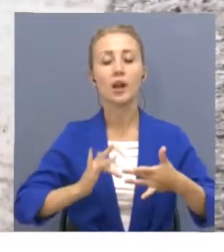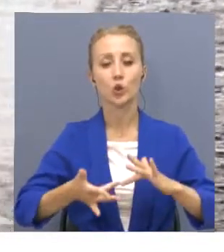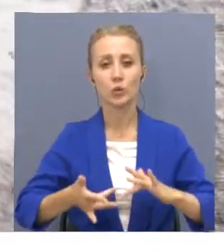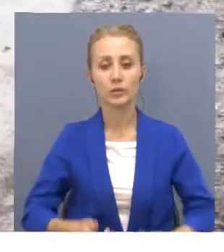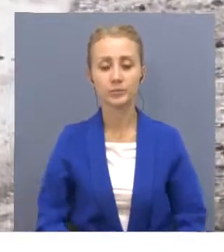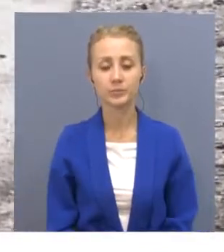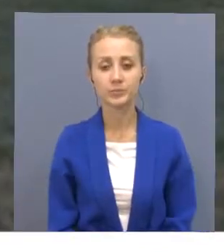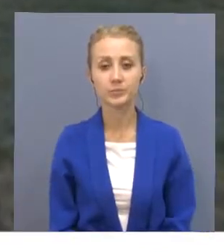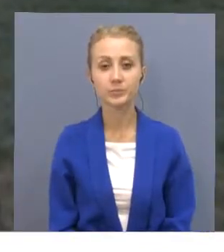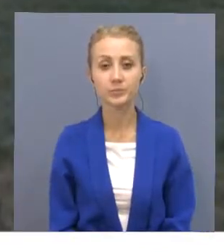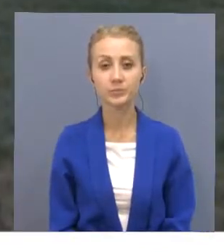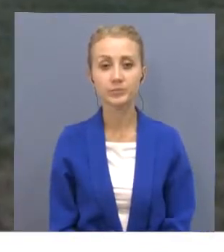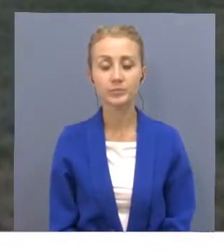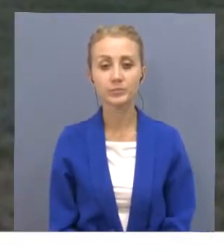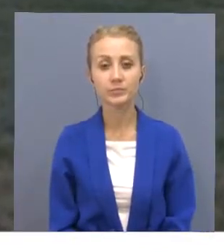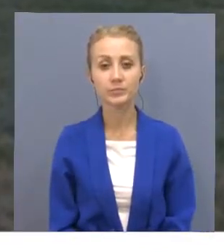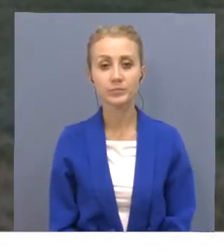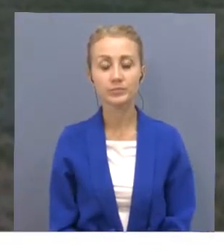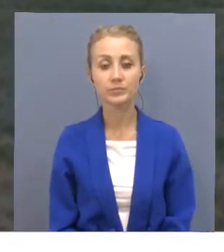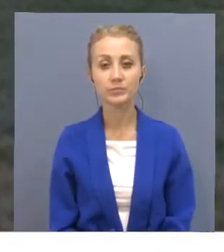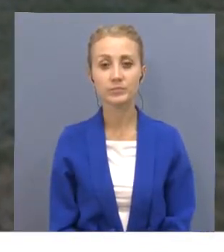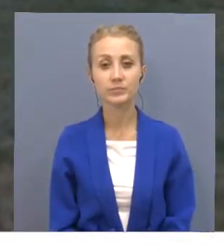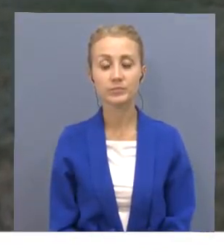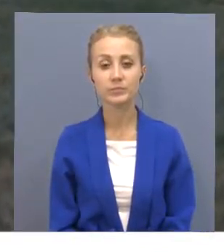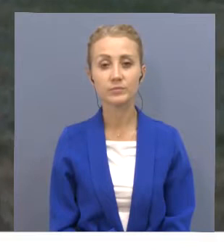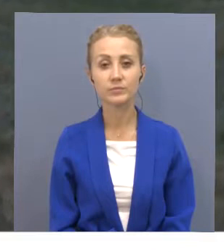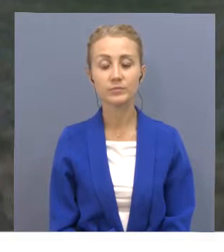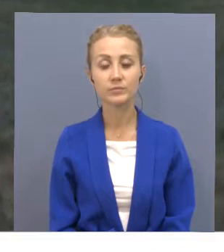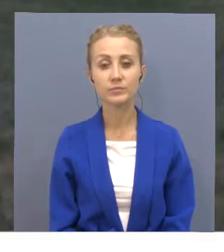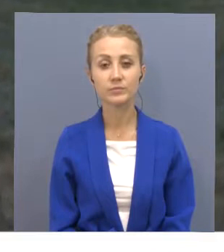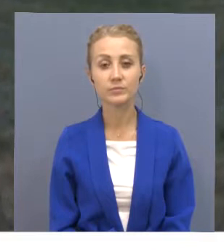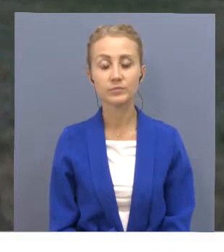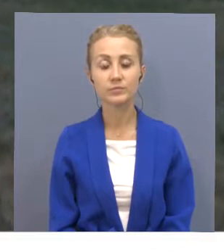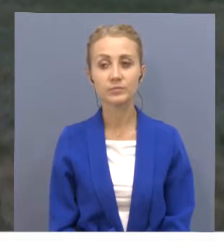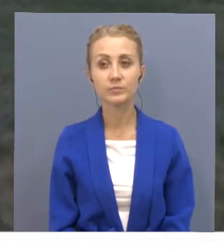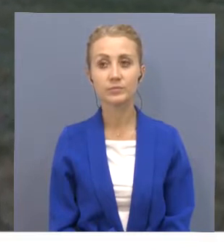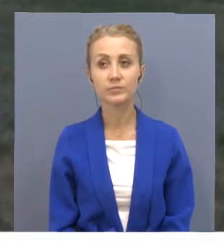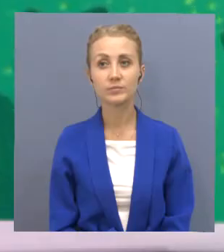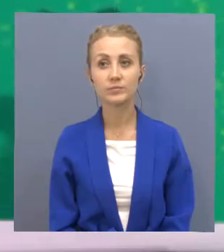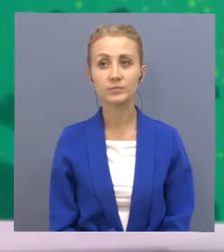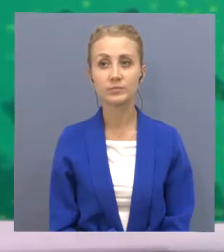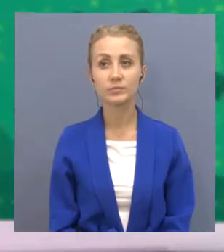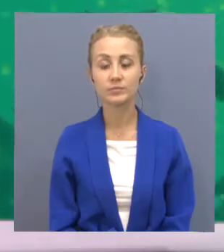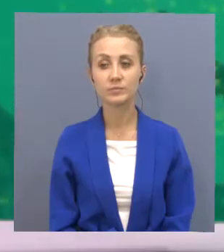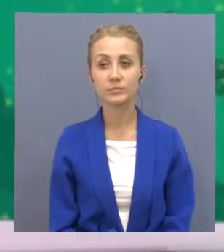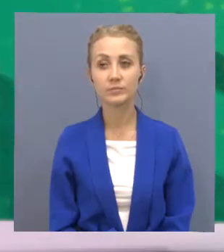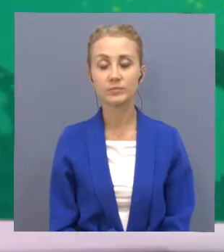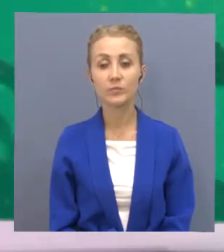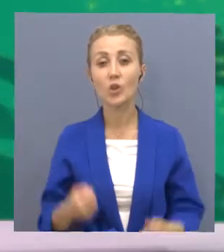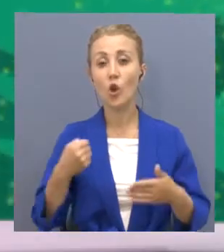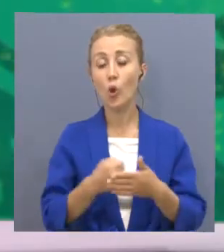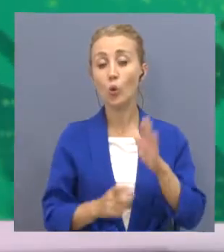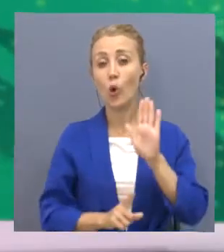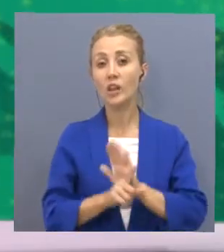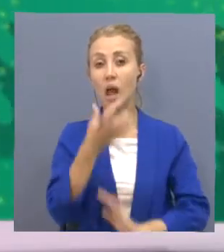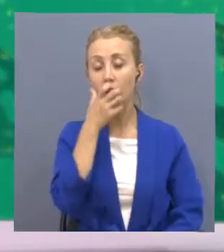формате. Зарина Дюсикеева, Ердогуль Дадыбасқызы, Сырым Абжиков, Жахангер Мукамбетов, Кокшиақпарат. До начала